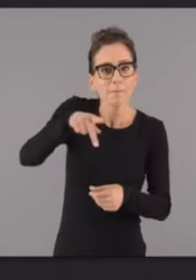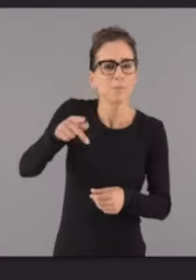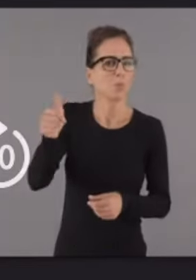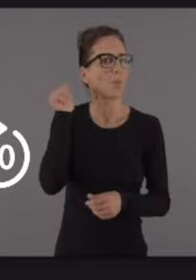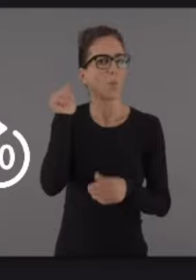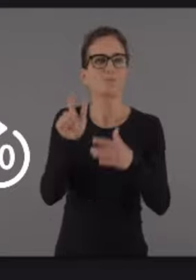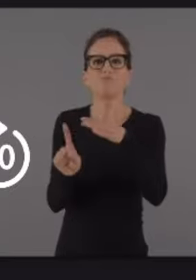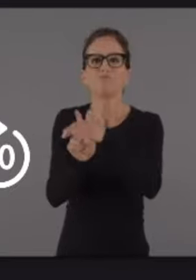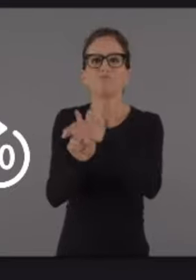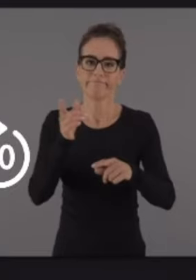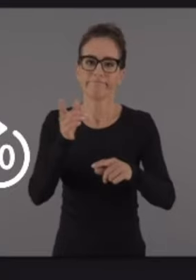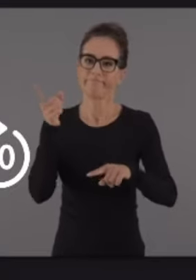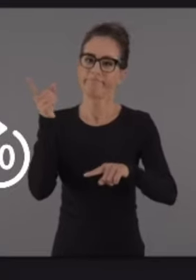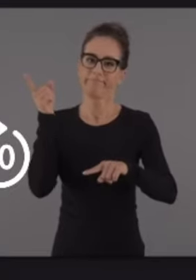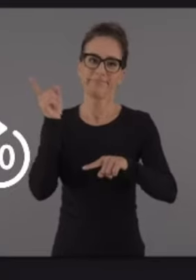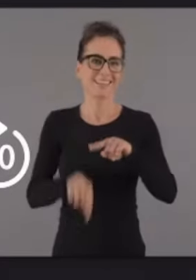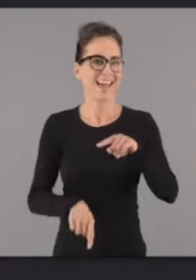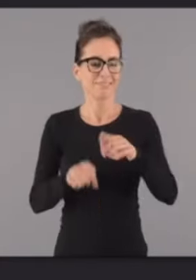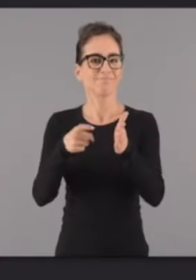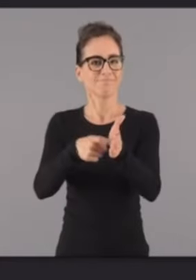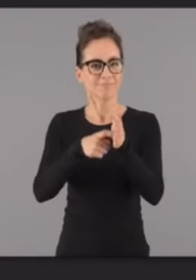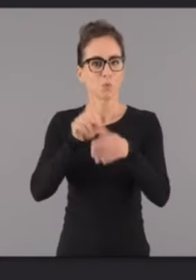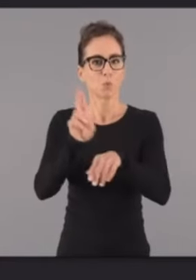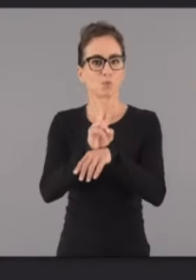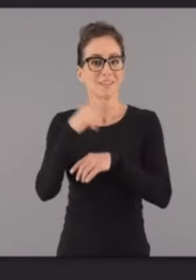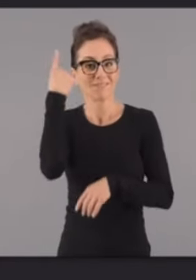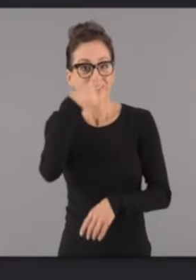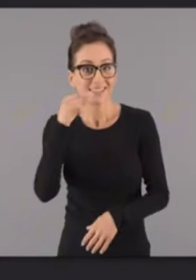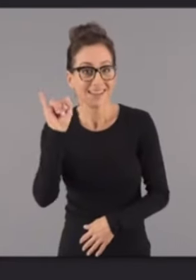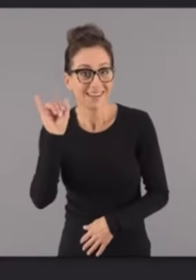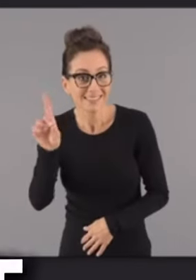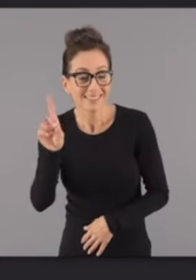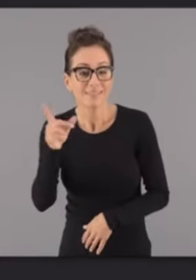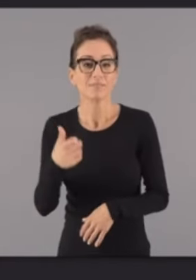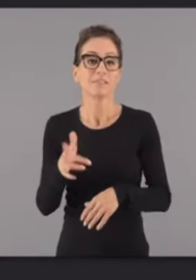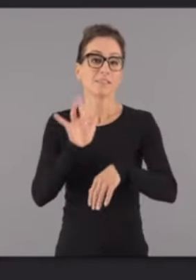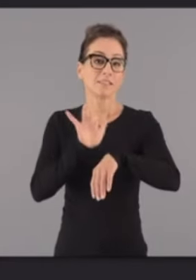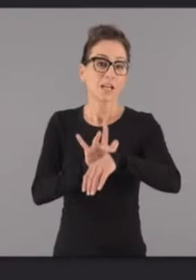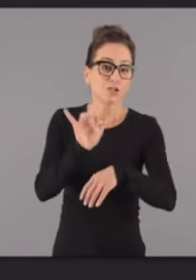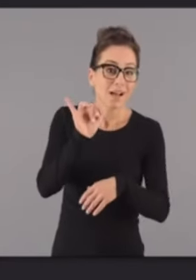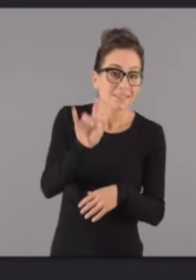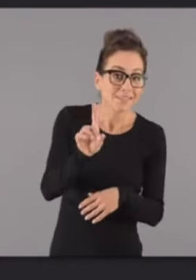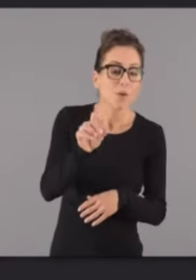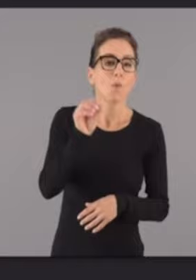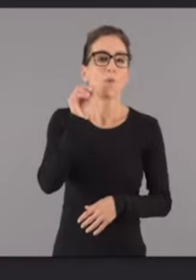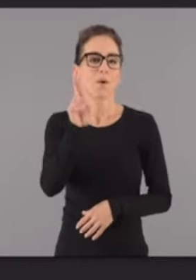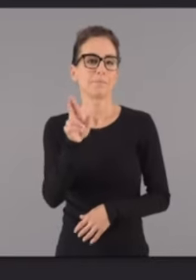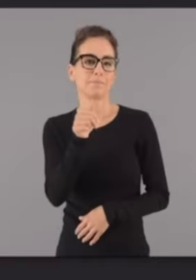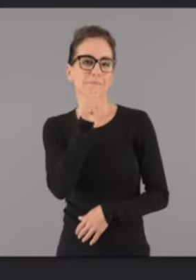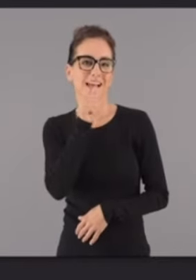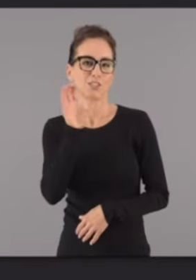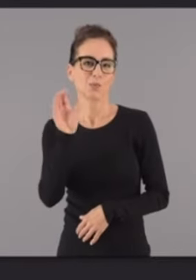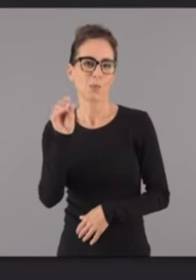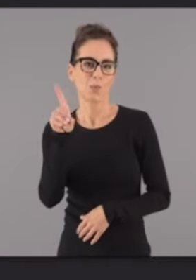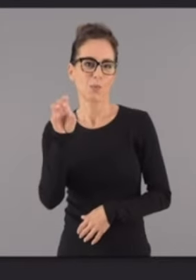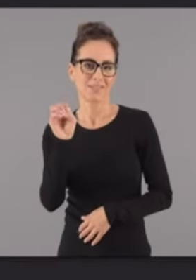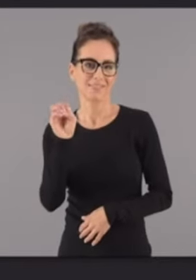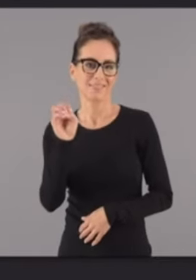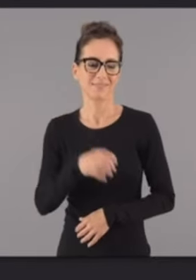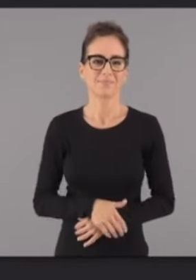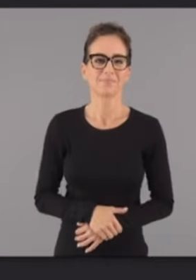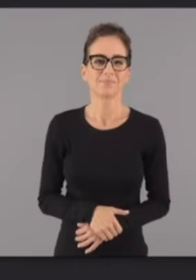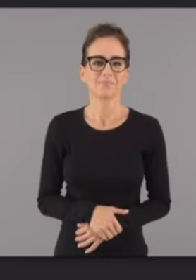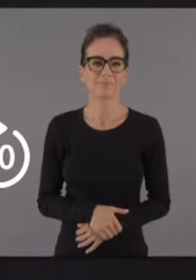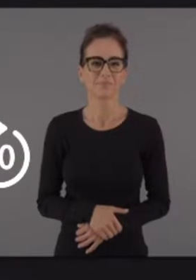app won't appear in other else tries to tap it they will be required to authenticate using face id touch id or your